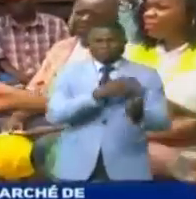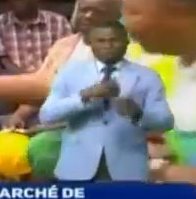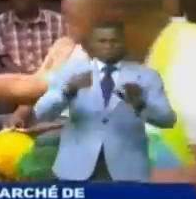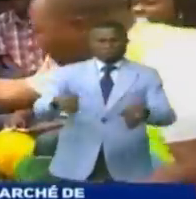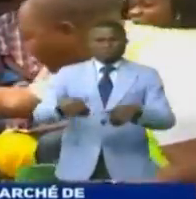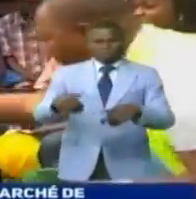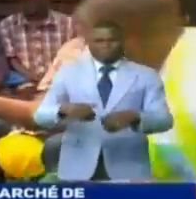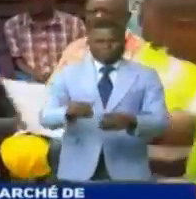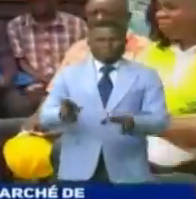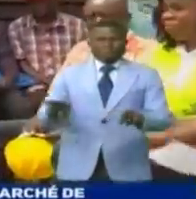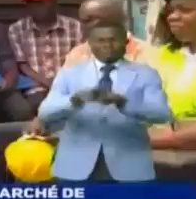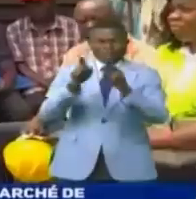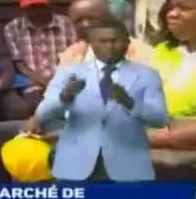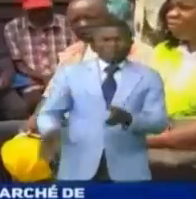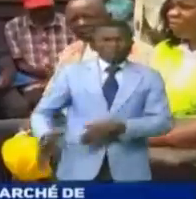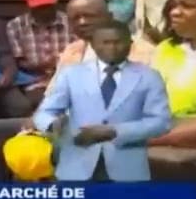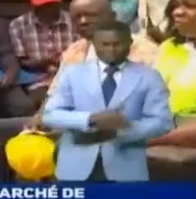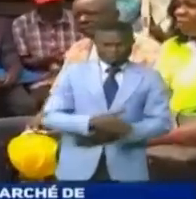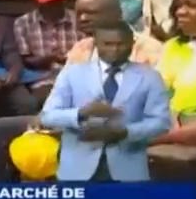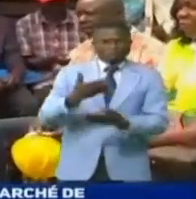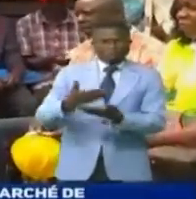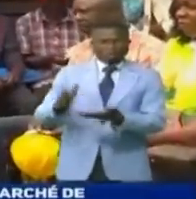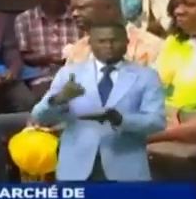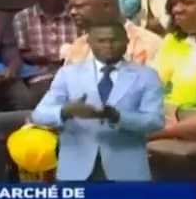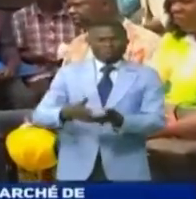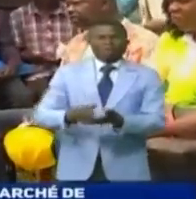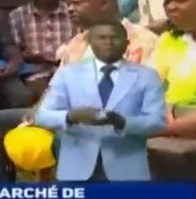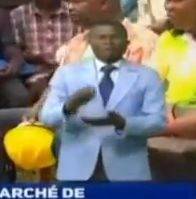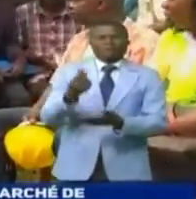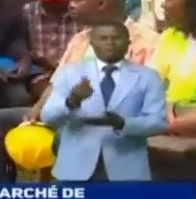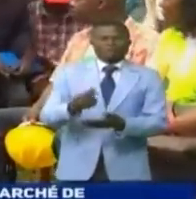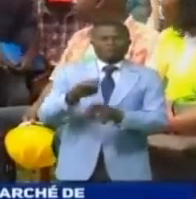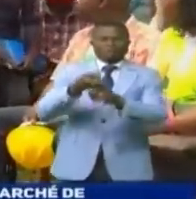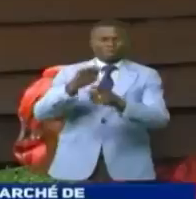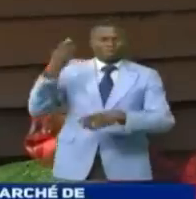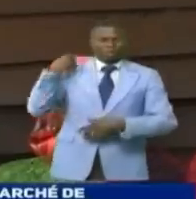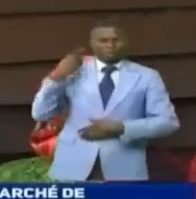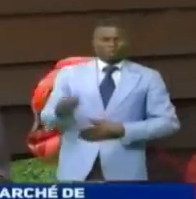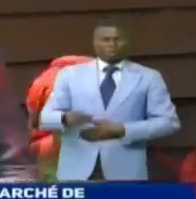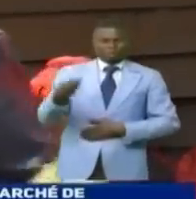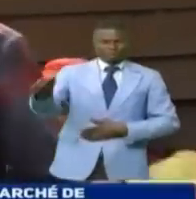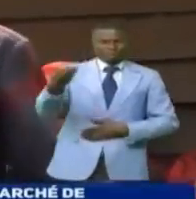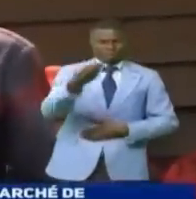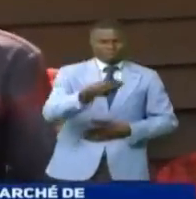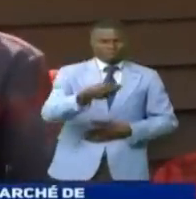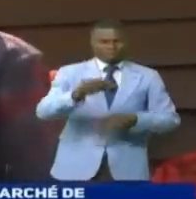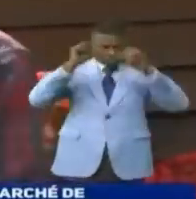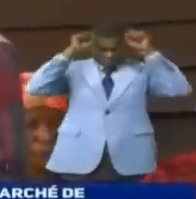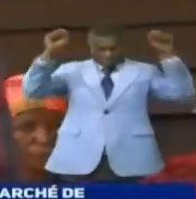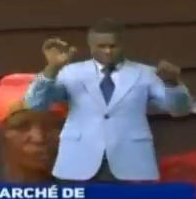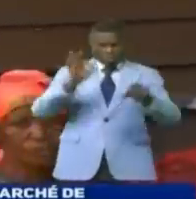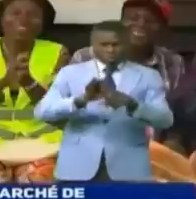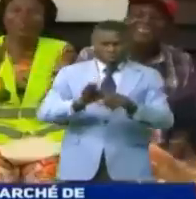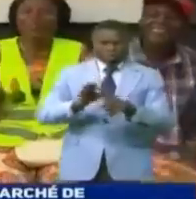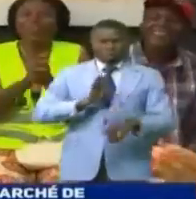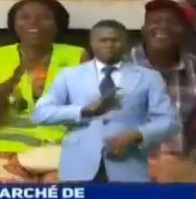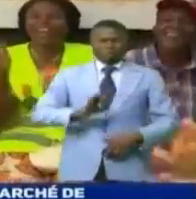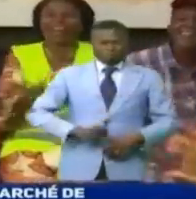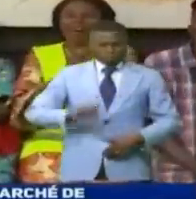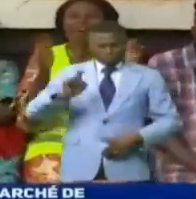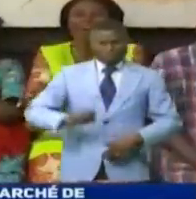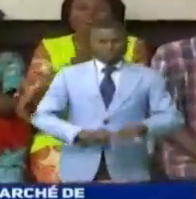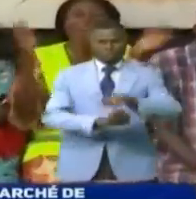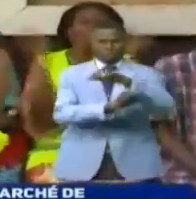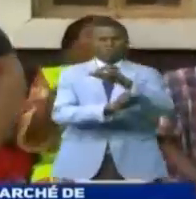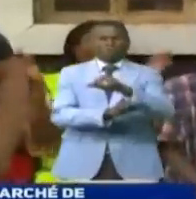de crédit et d'épargne ont bénéficié d'un soutien financier de l'honorable Claude Nyamugabo. À la présidentielle, Félix-Antoine Tshisekedi a